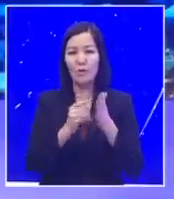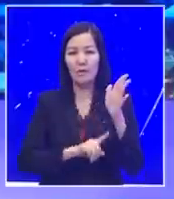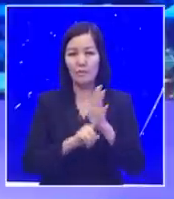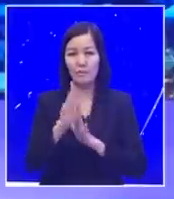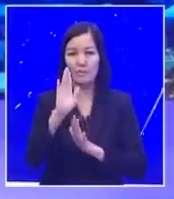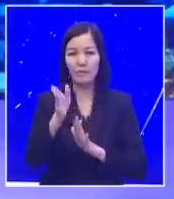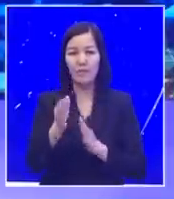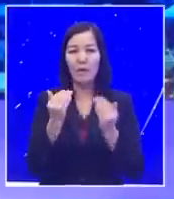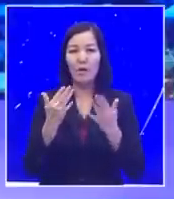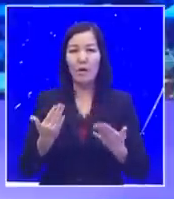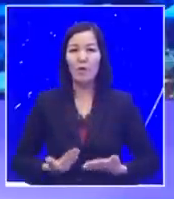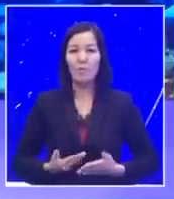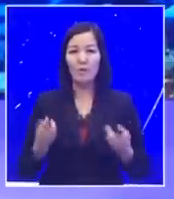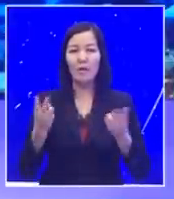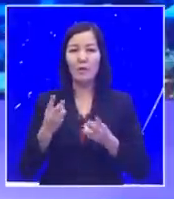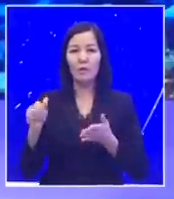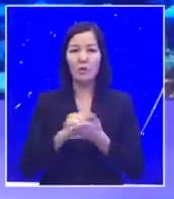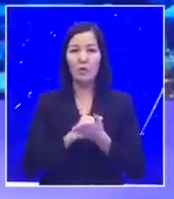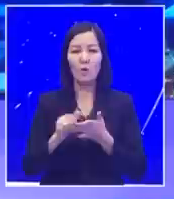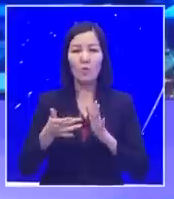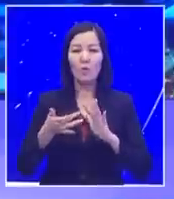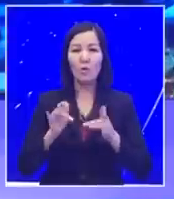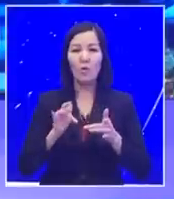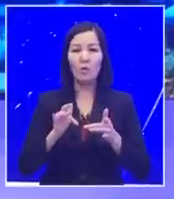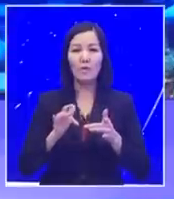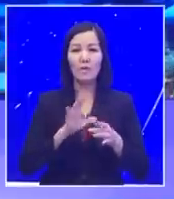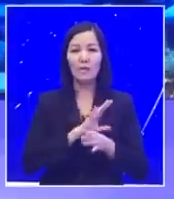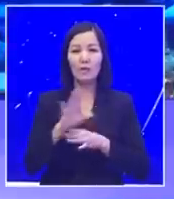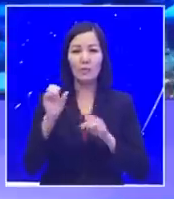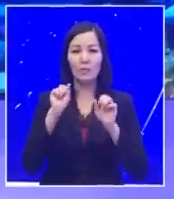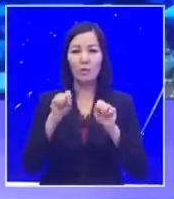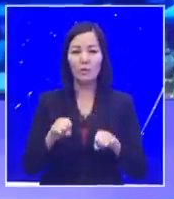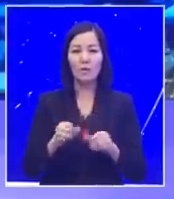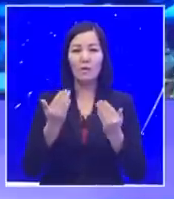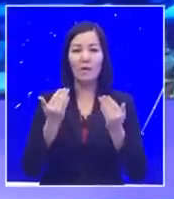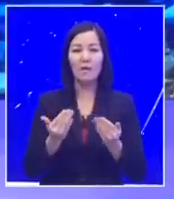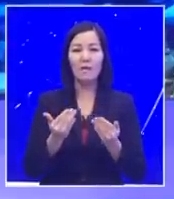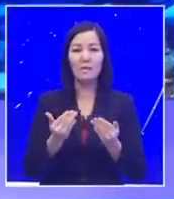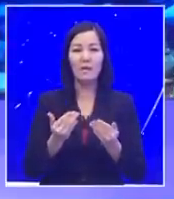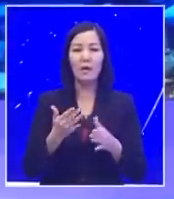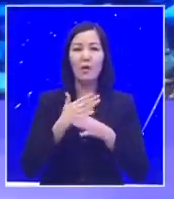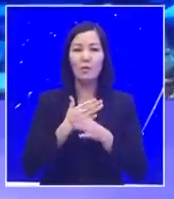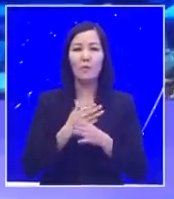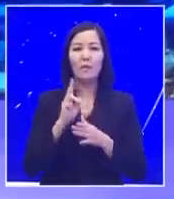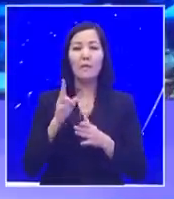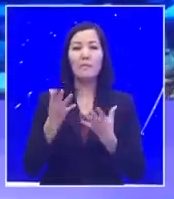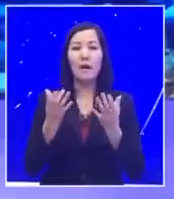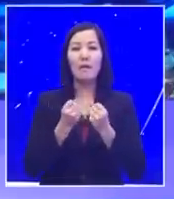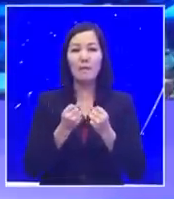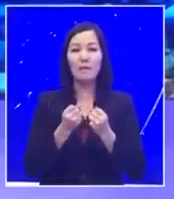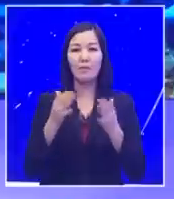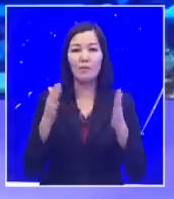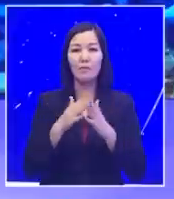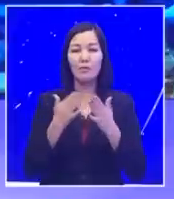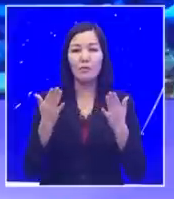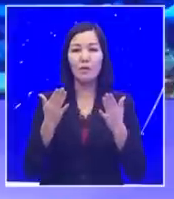өңірде әлеуметтік төлемге қажетті құжаттар онлайн түрде gov.kz порталы арқылы қабылданып жатыр. Сонымен бұл көмекті кімдер ала алады?